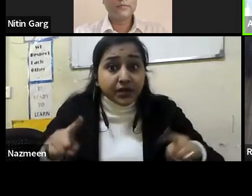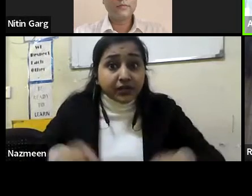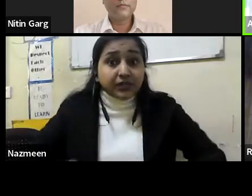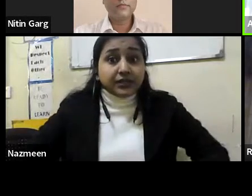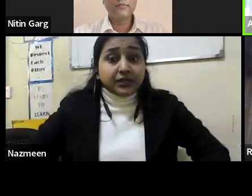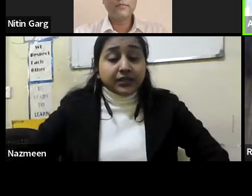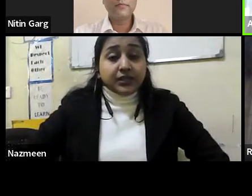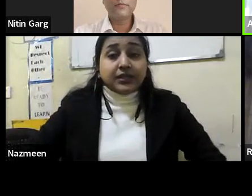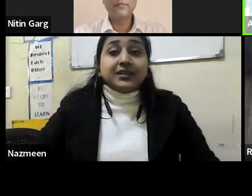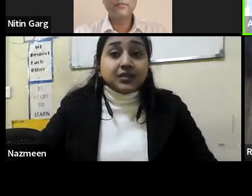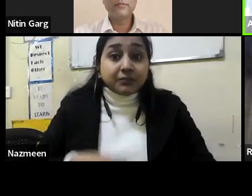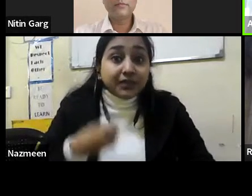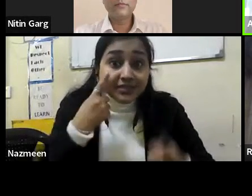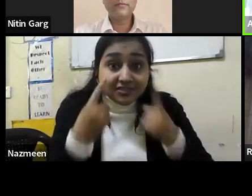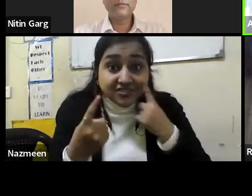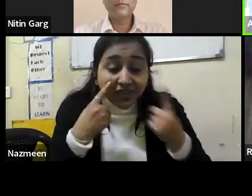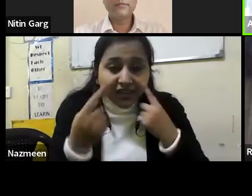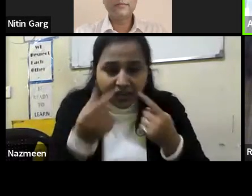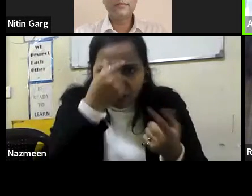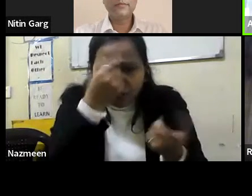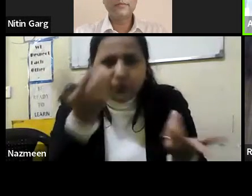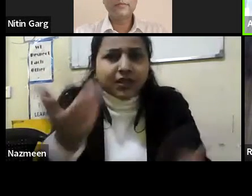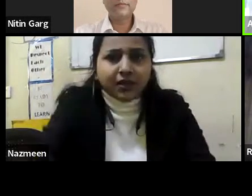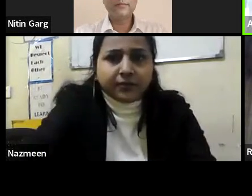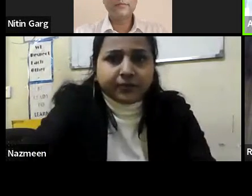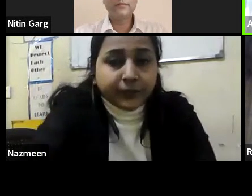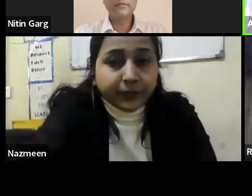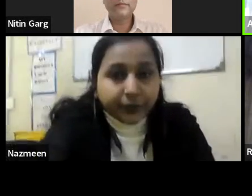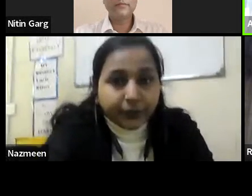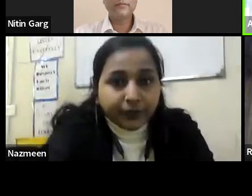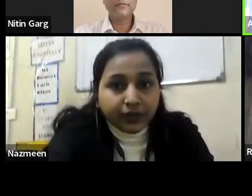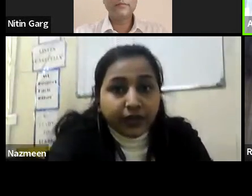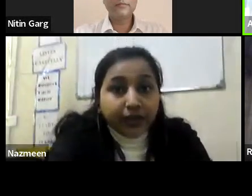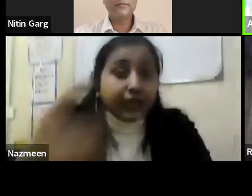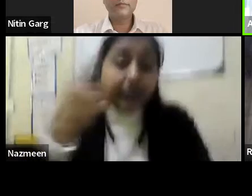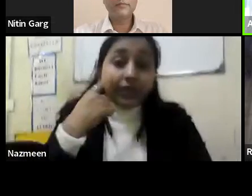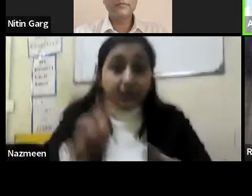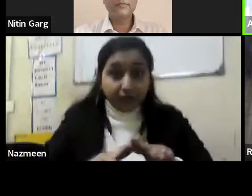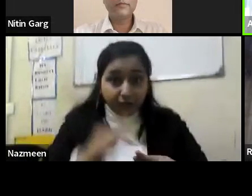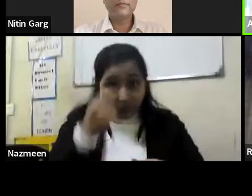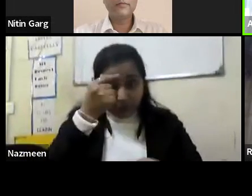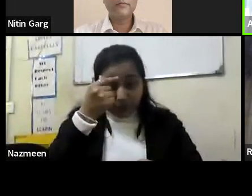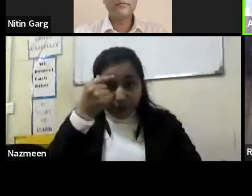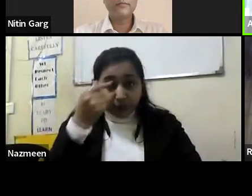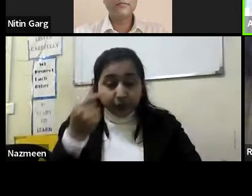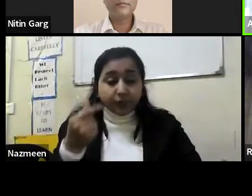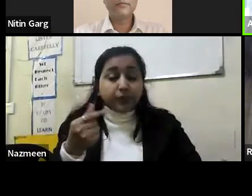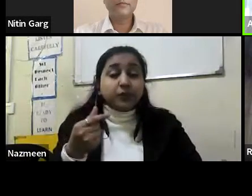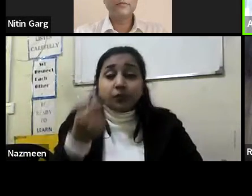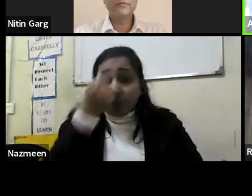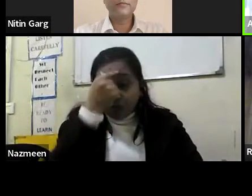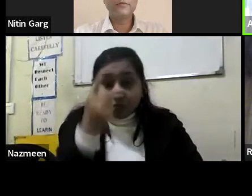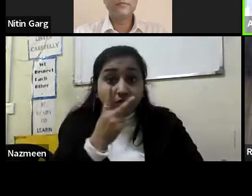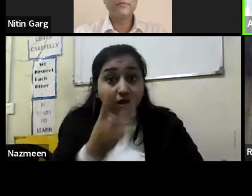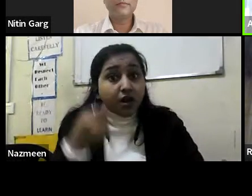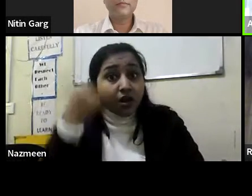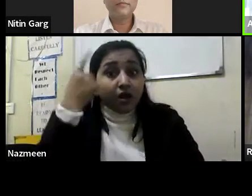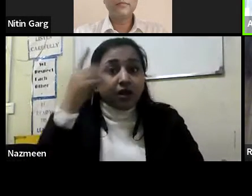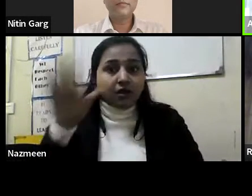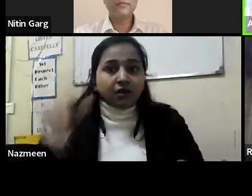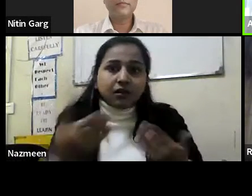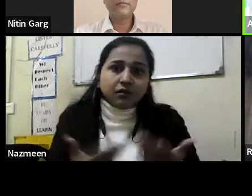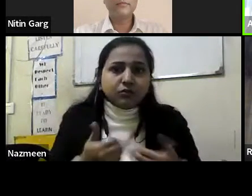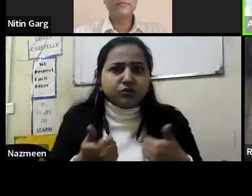जरा टेस्ट करा लें तो मालूम पड़ जाएगा, और मालूम पड़ जाएगा तो जरूर ठीक हो सकता है। लेकिन अगर मालूम ना करें और हम लोग सोचते रहे कि नहीं नहीं ये